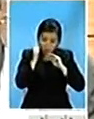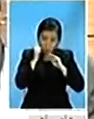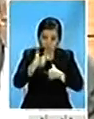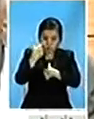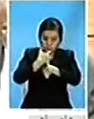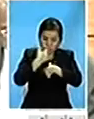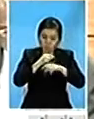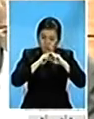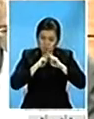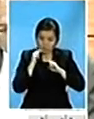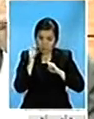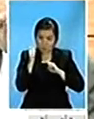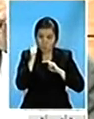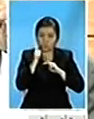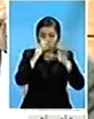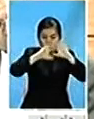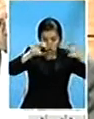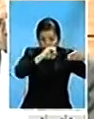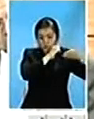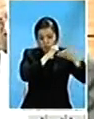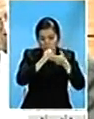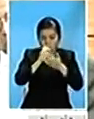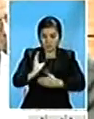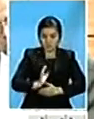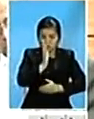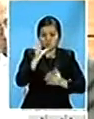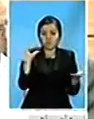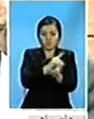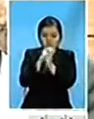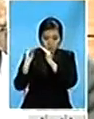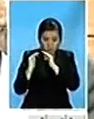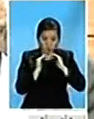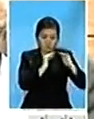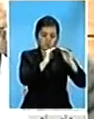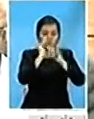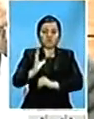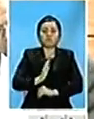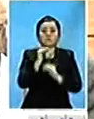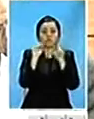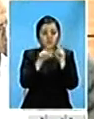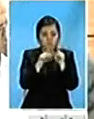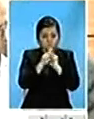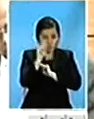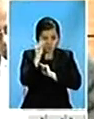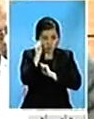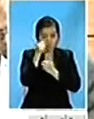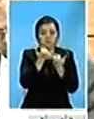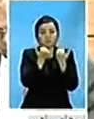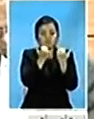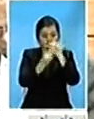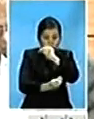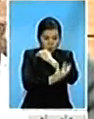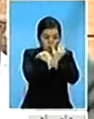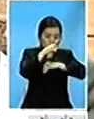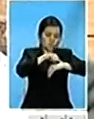ครัวของตัวเองครับอย่างมีศักดิ์ศรีได้มากขึ้นวันนี้เนี่ยรัฐบาลยังมีโอกาสนะครับ